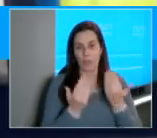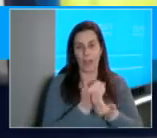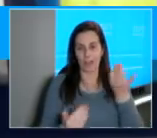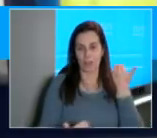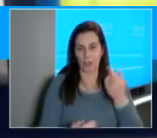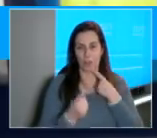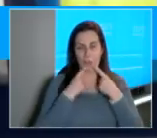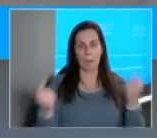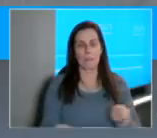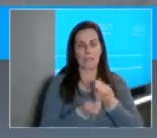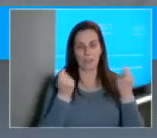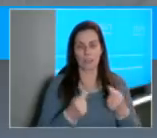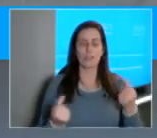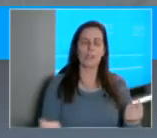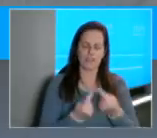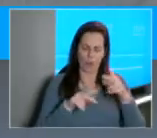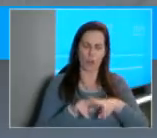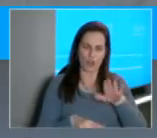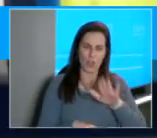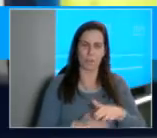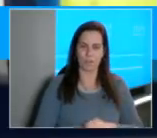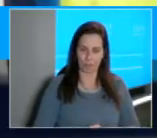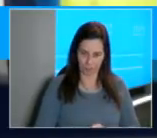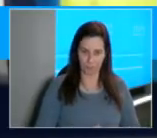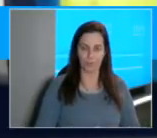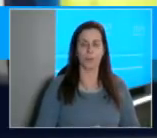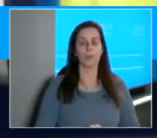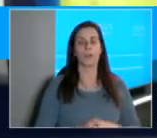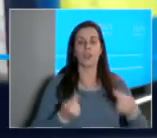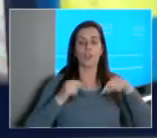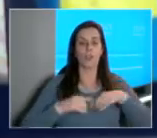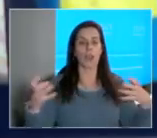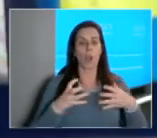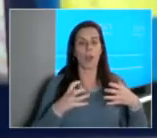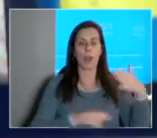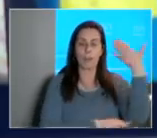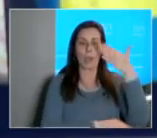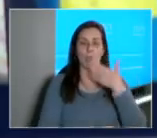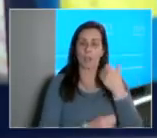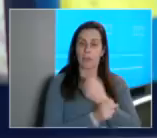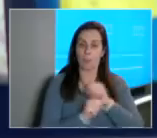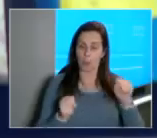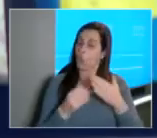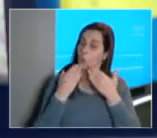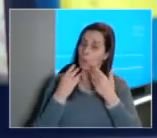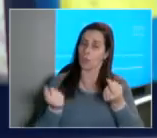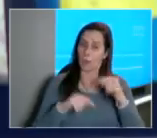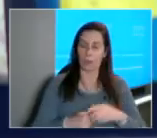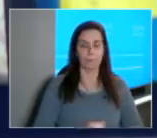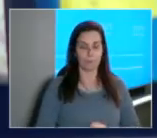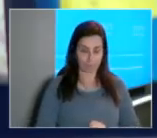שמדברים בסיסמאות. גם ויכוח שעוד כן. ילווה אותנו, עורך הדין אורי פז, יושב ראש התנועה למדינה יהודית ודמוקרטית, תודה רבה. תודה